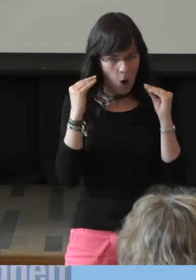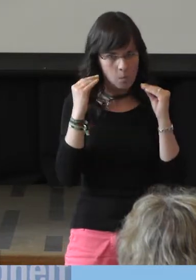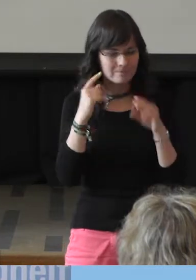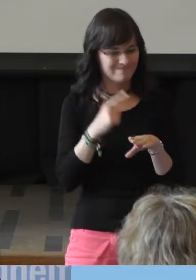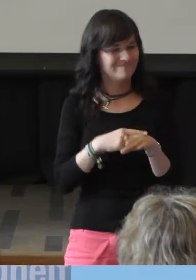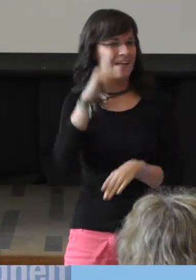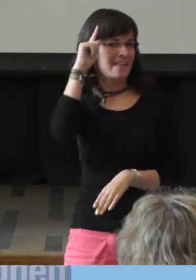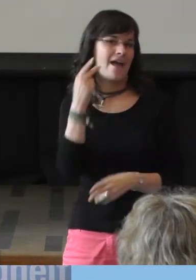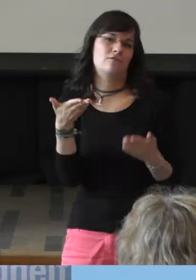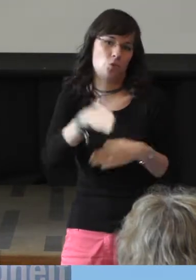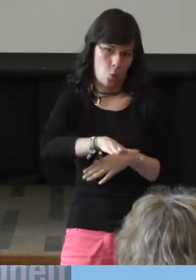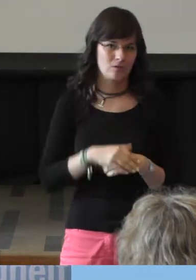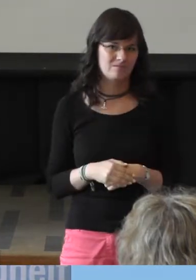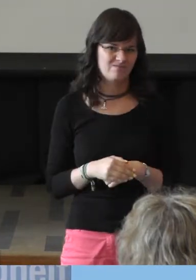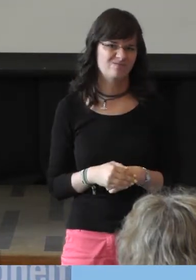der Nerv tot, sagen wir mal.